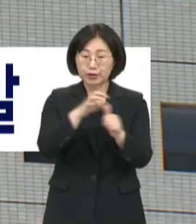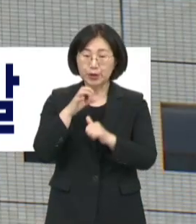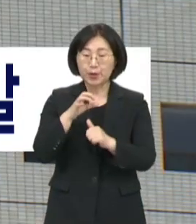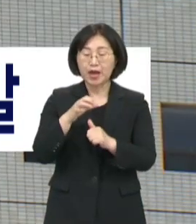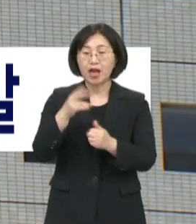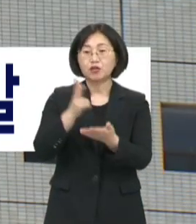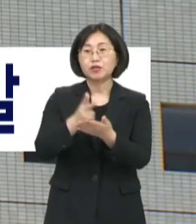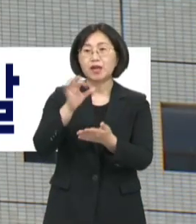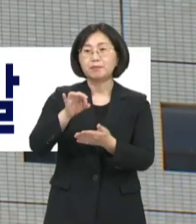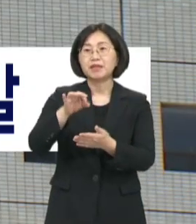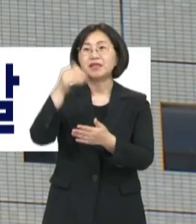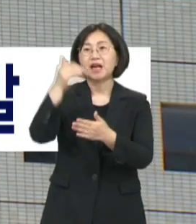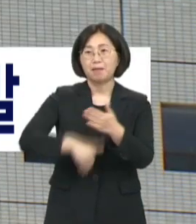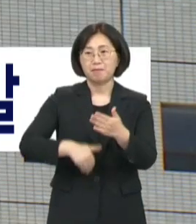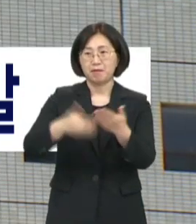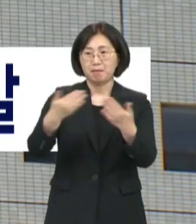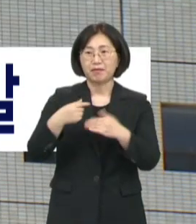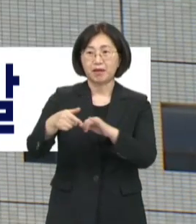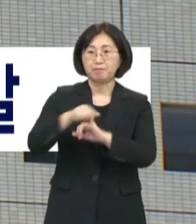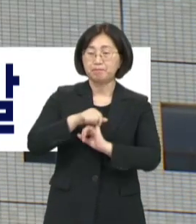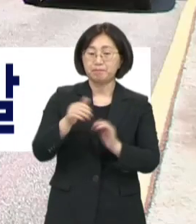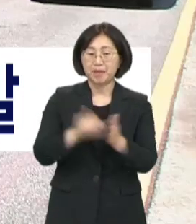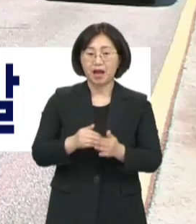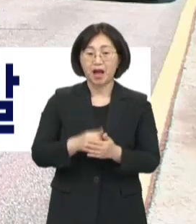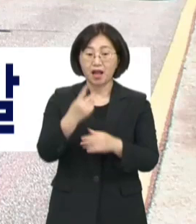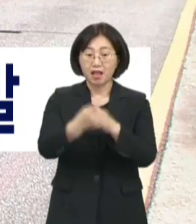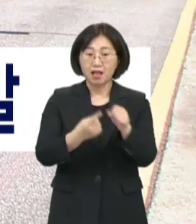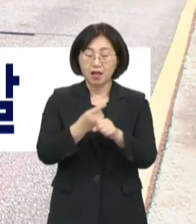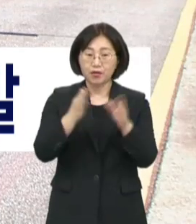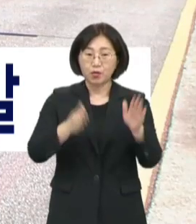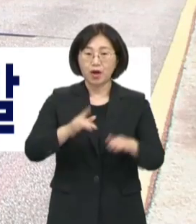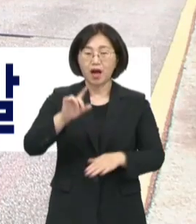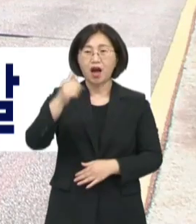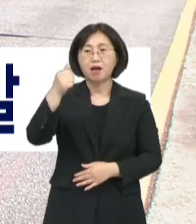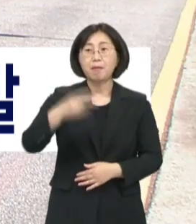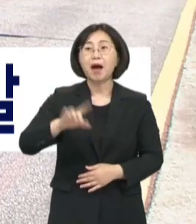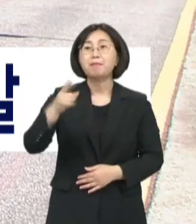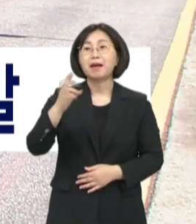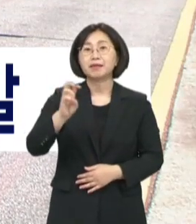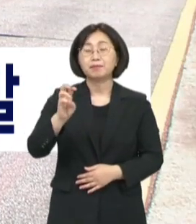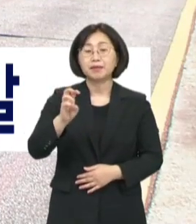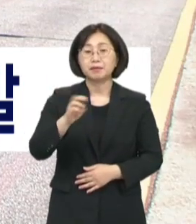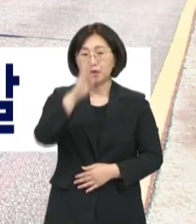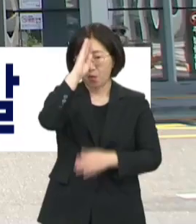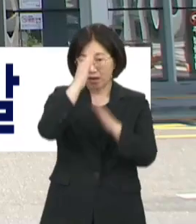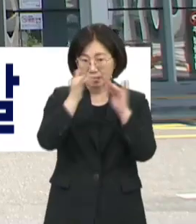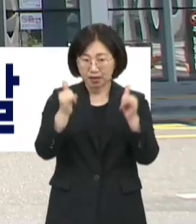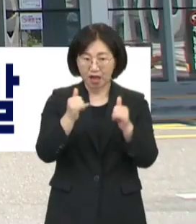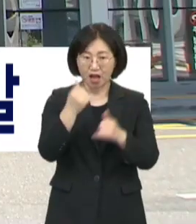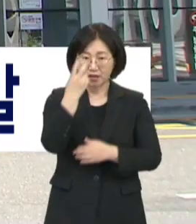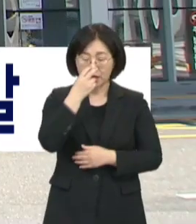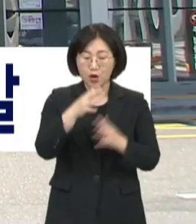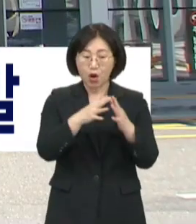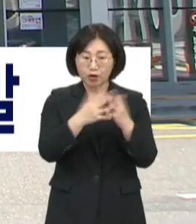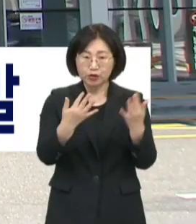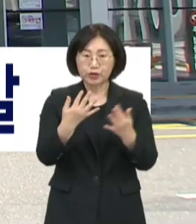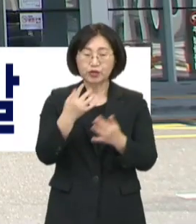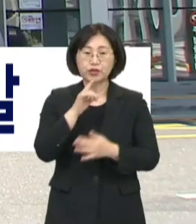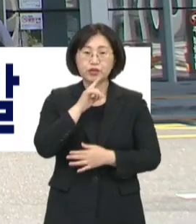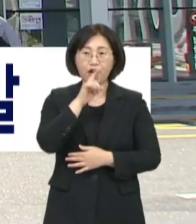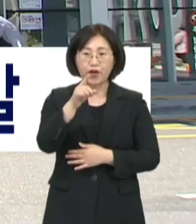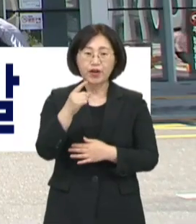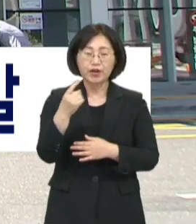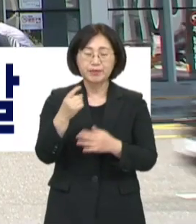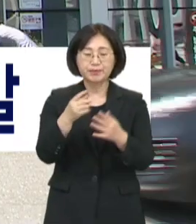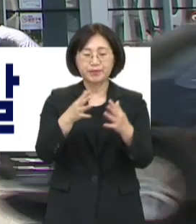적발됐습니다 조사 결과 해당 직원은 지난 1년 동안 130 차례에 걸쳐 환자 진료 영수증이나 허위 접수증을